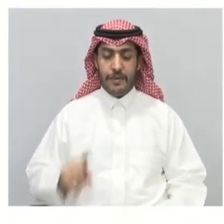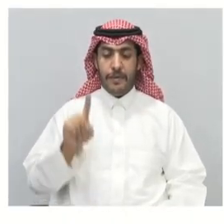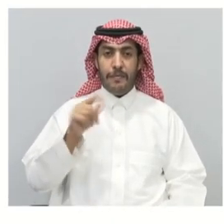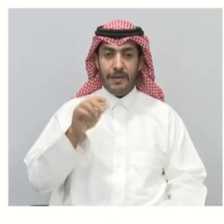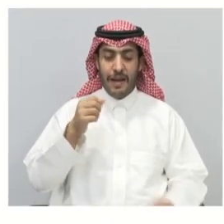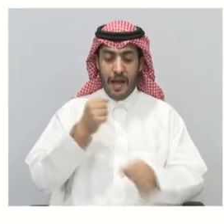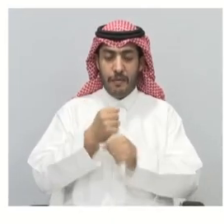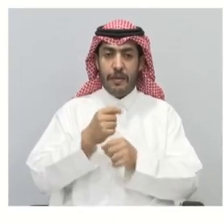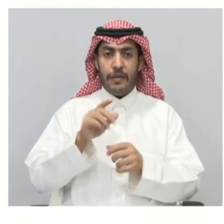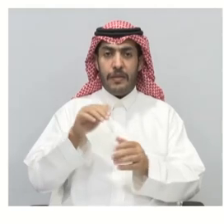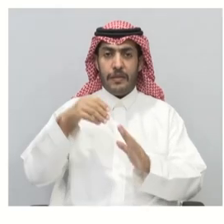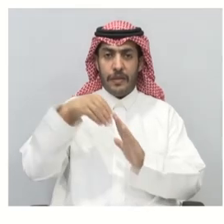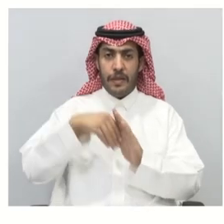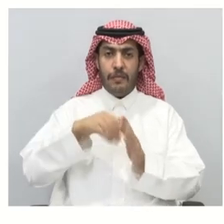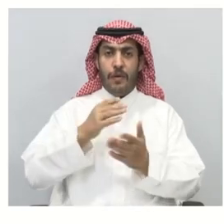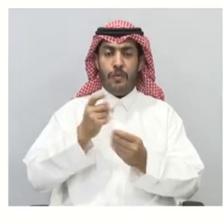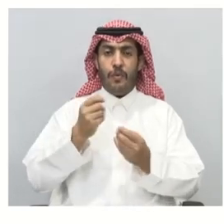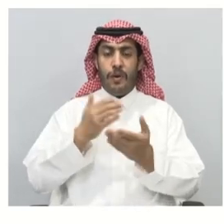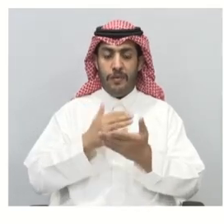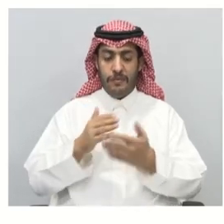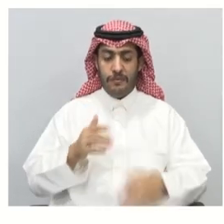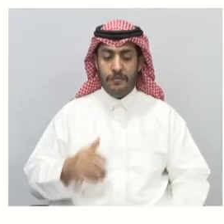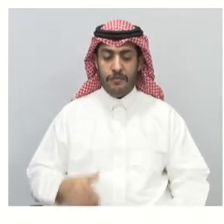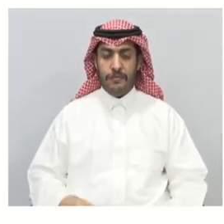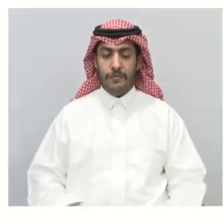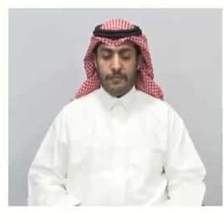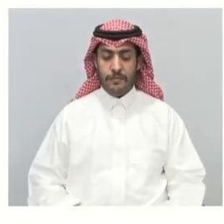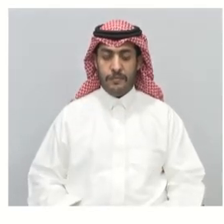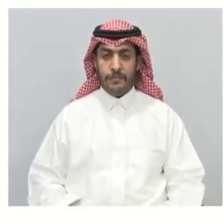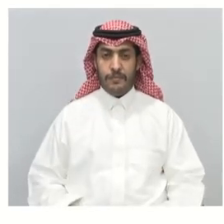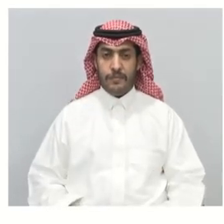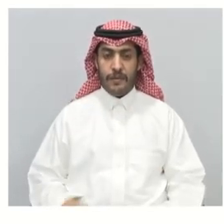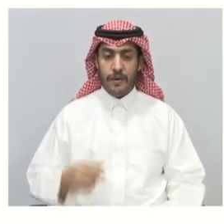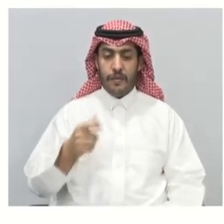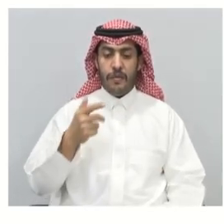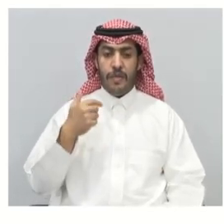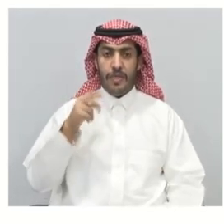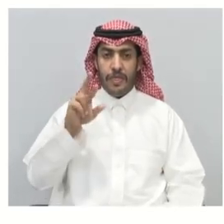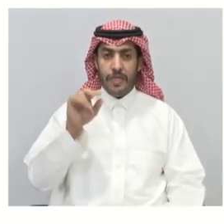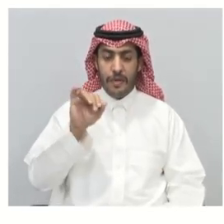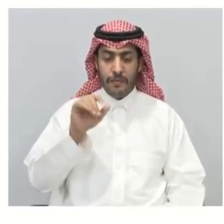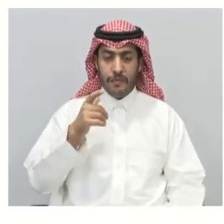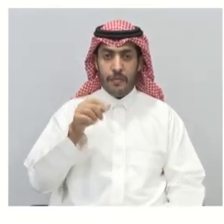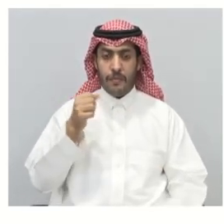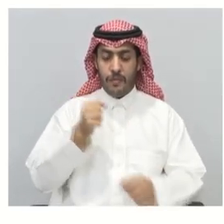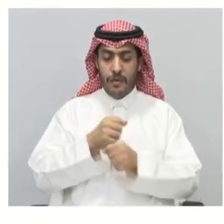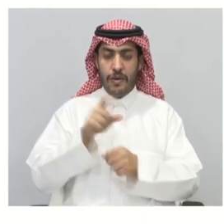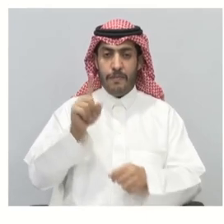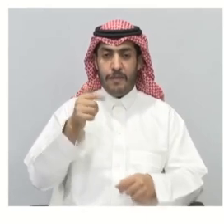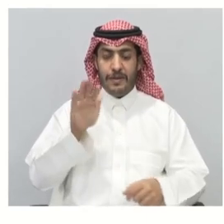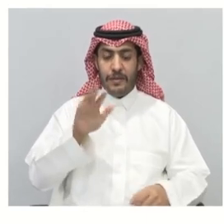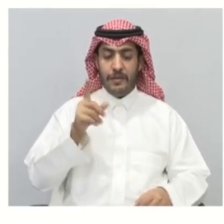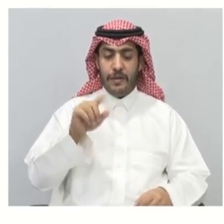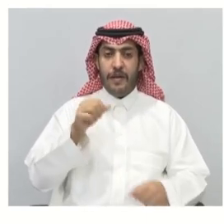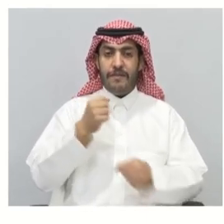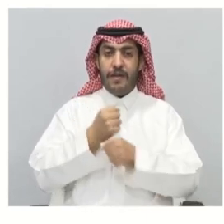التربه بئس العمل وتدمير والتربه فعل الذنب بئس والمخصوص بالذنب تدمير التربه